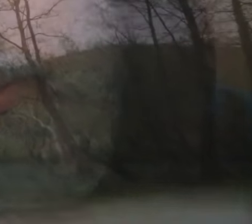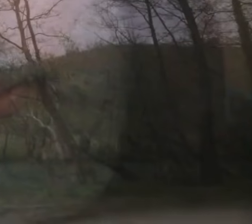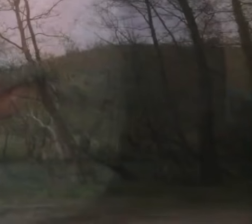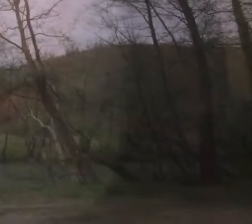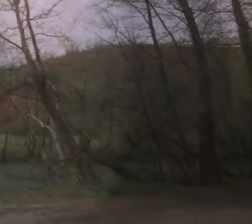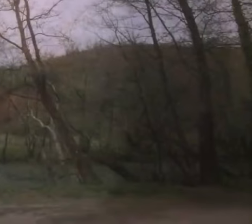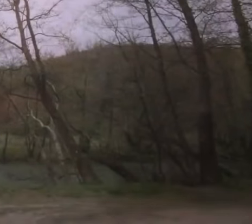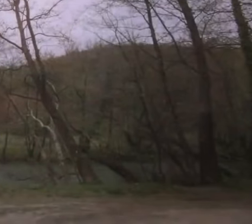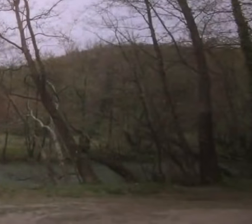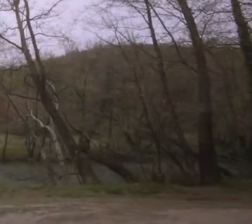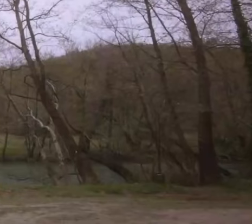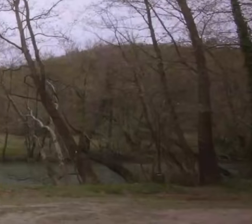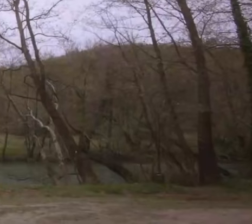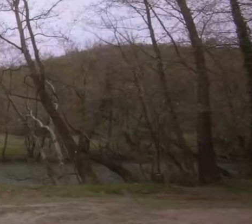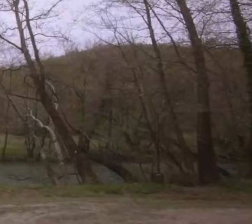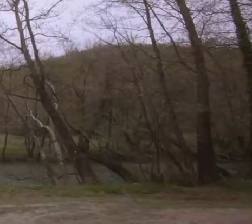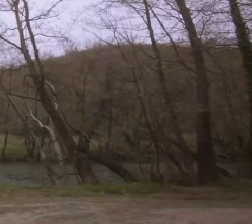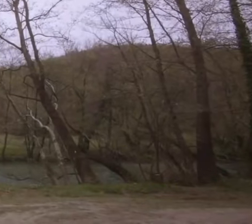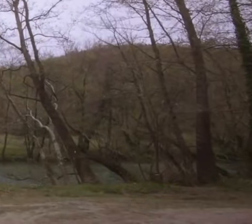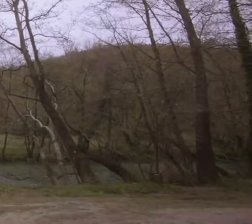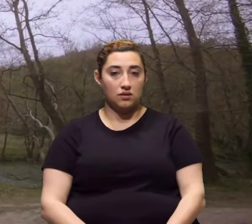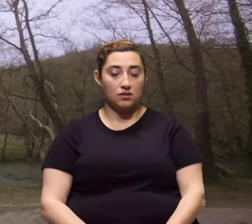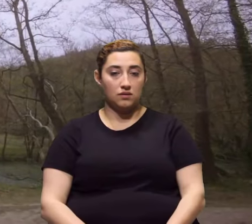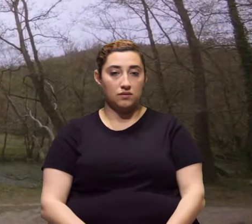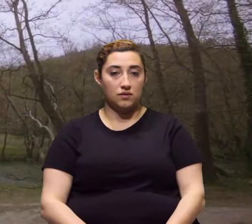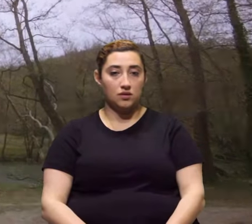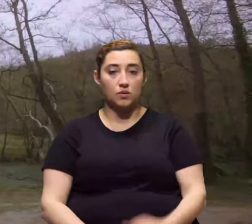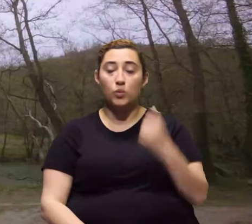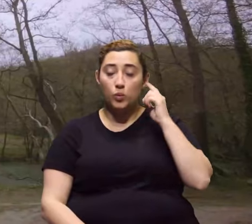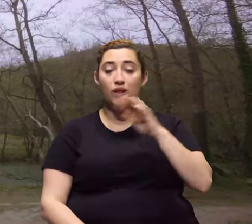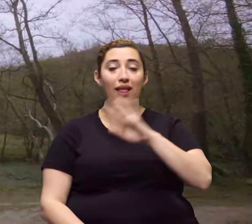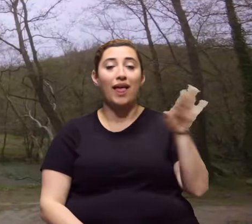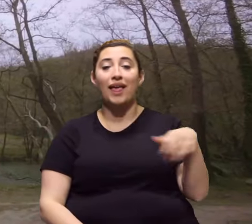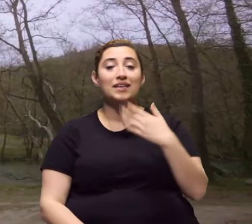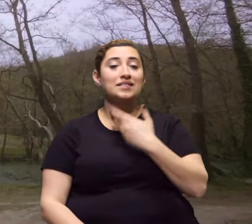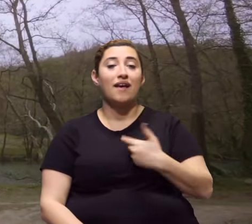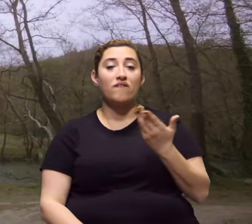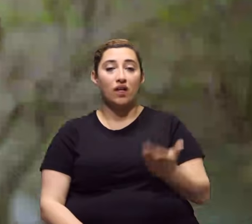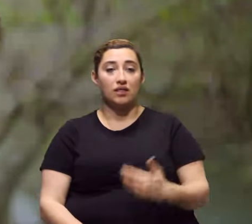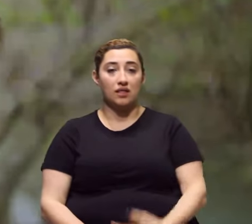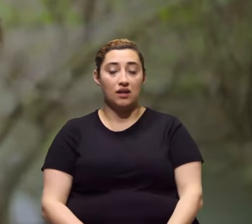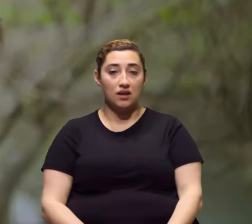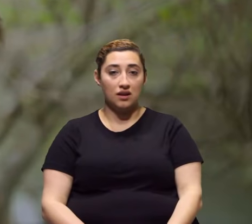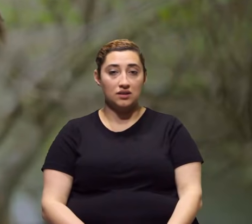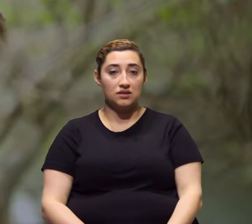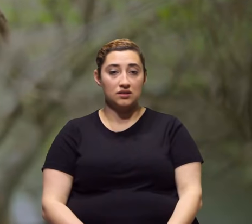Geçmişe dönüş. Yunus sırtında odunlarla nehir kıyısında duruyor. İşitin ey yarenler.